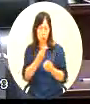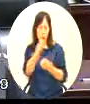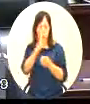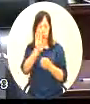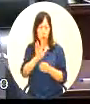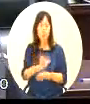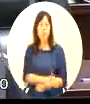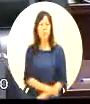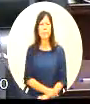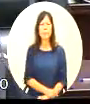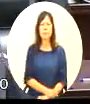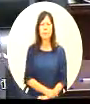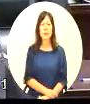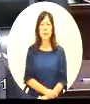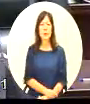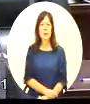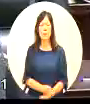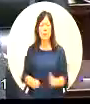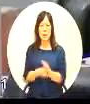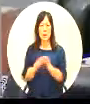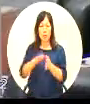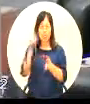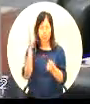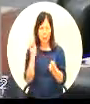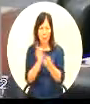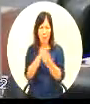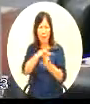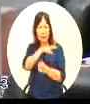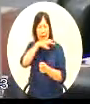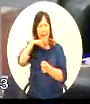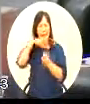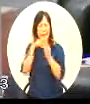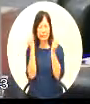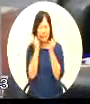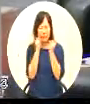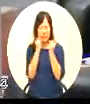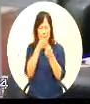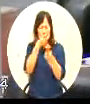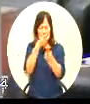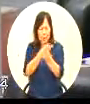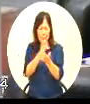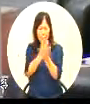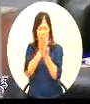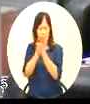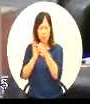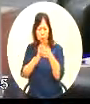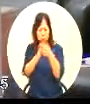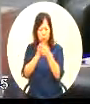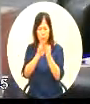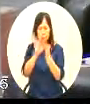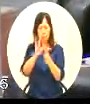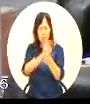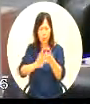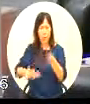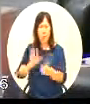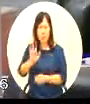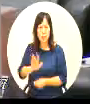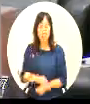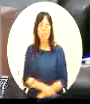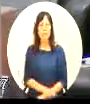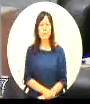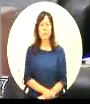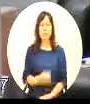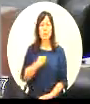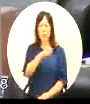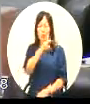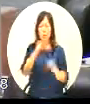至我们曾经有遭遇过霸王级的寒害等等一连串的这样子的天灾地变，我们都看到